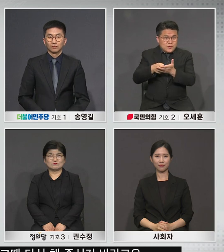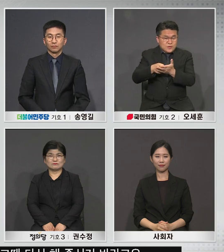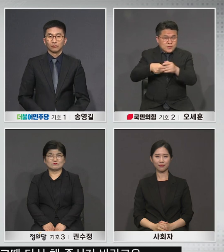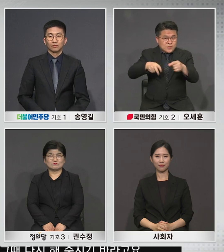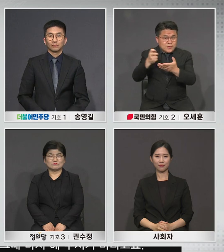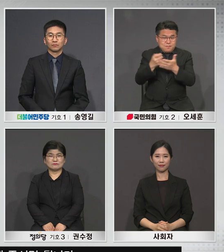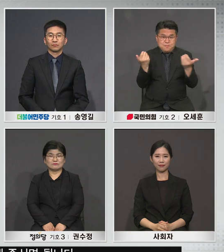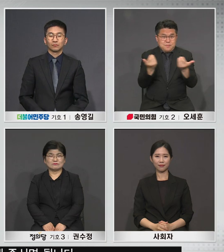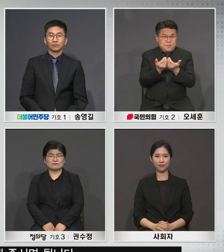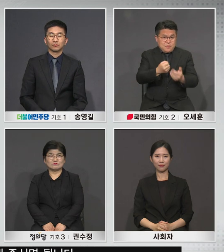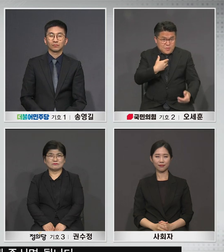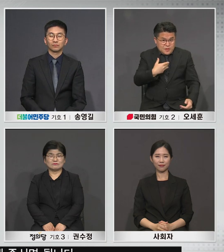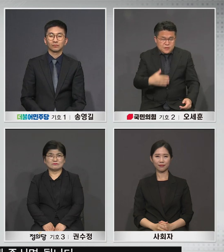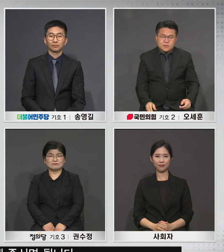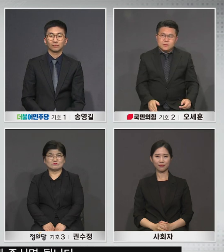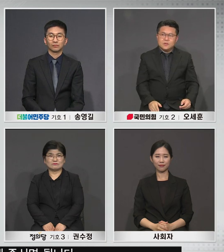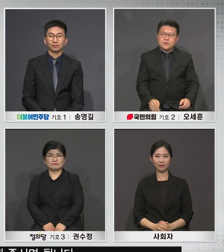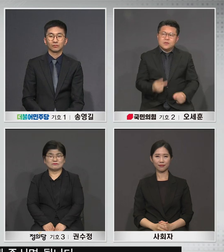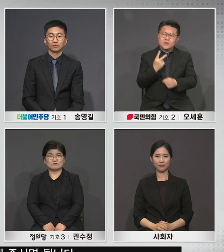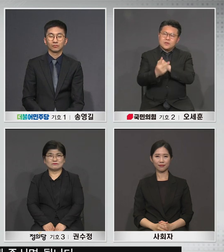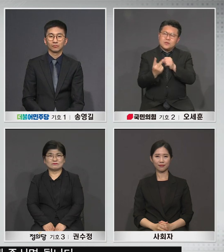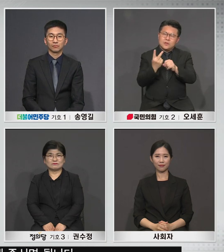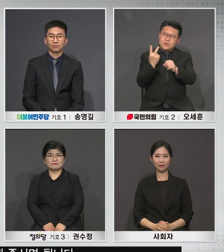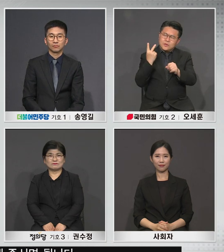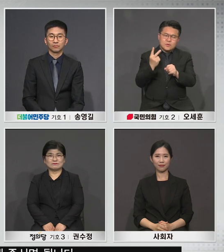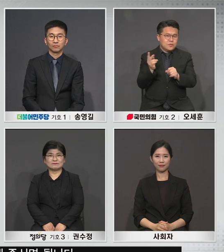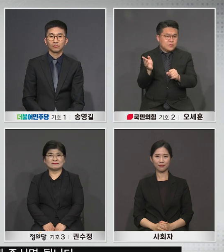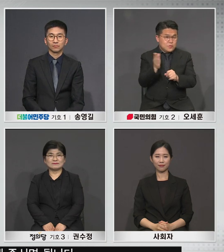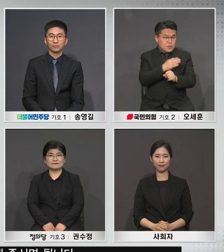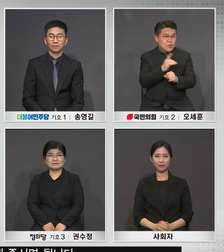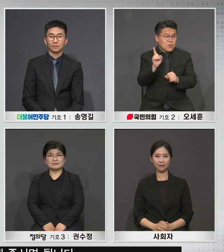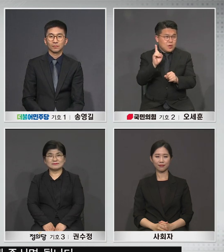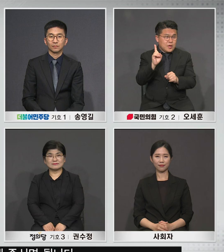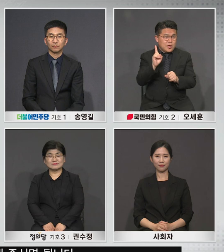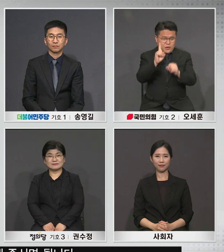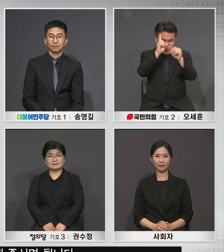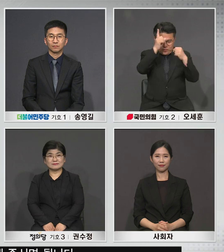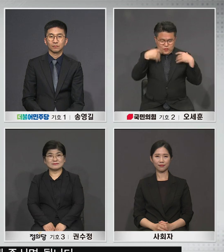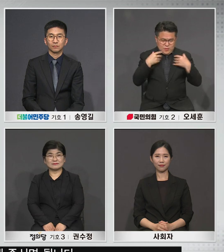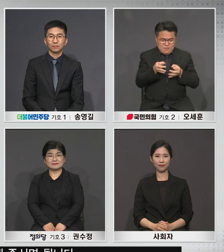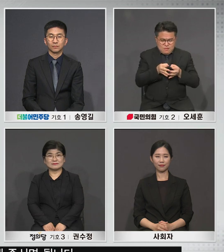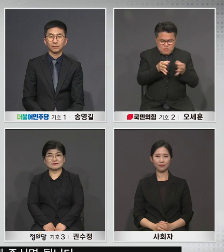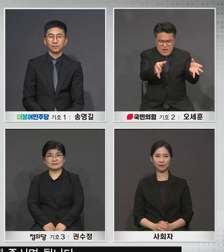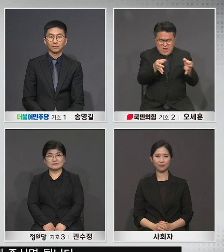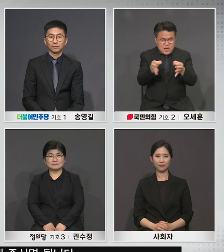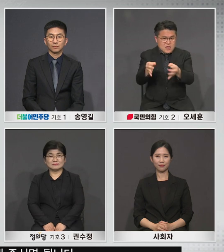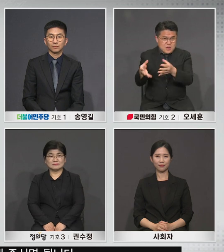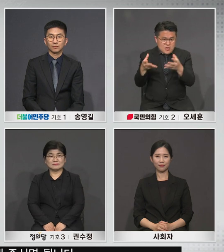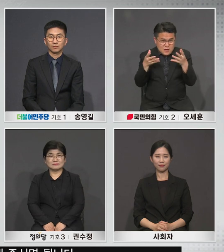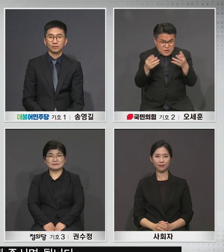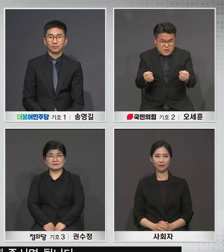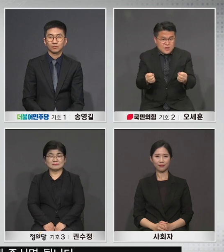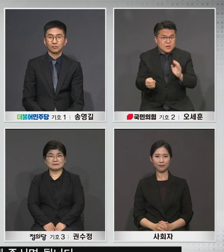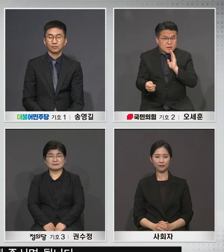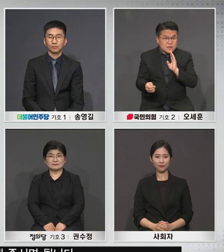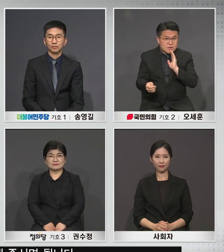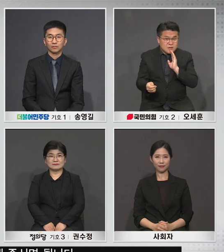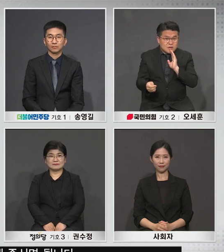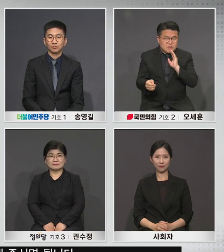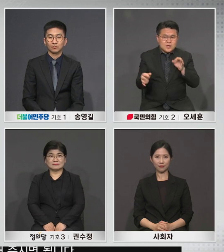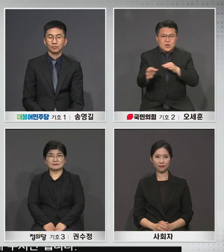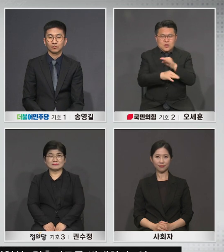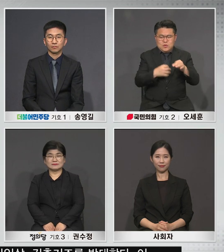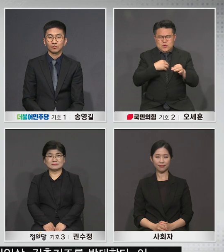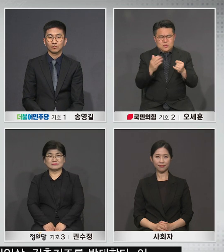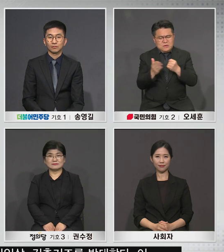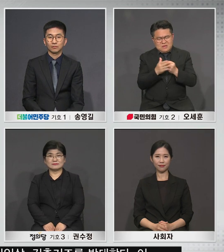지난 2년 정도 엄청난 돈이 시중에 풀렸죠. 그래서 경제 위기다 보니까 확장 재정을 폈습니다. 그런데